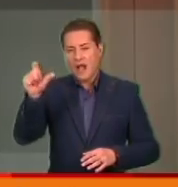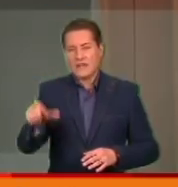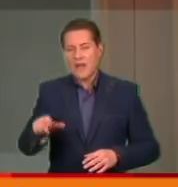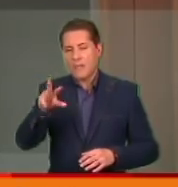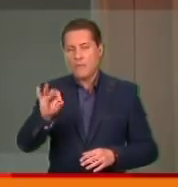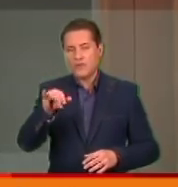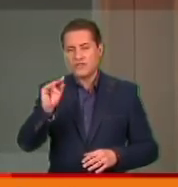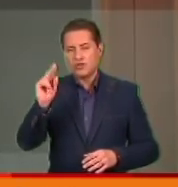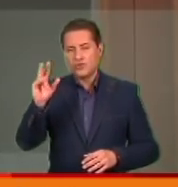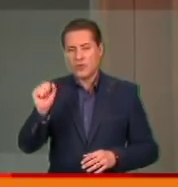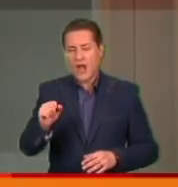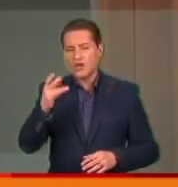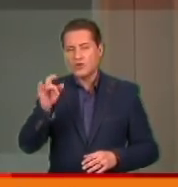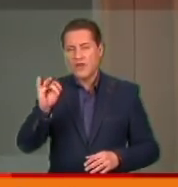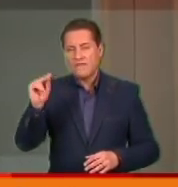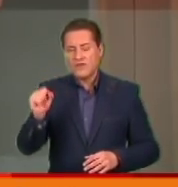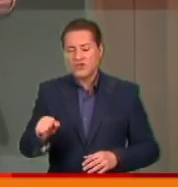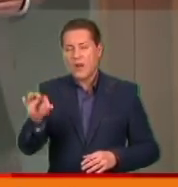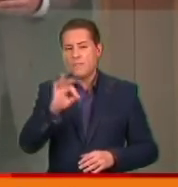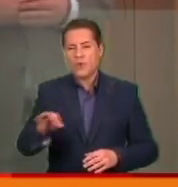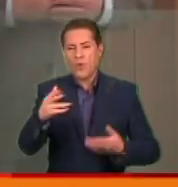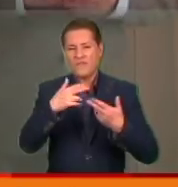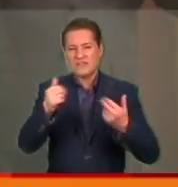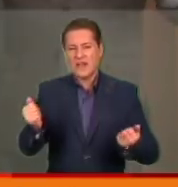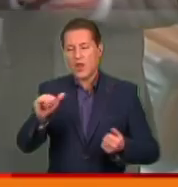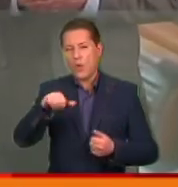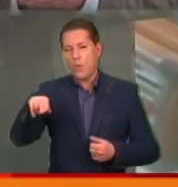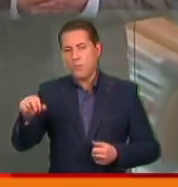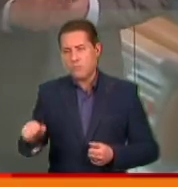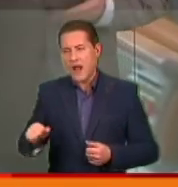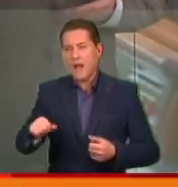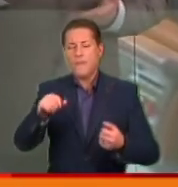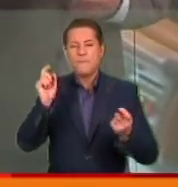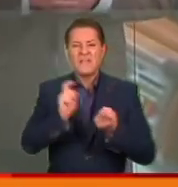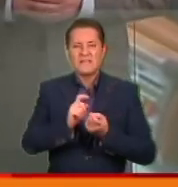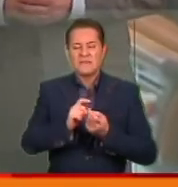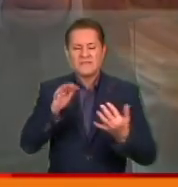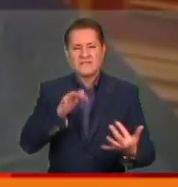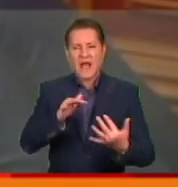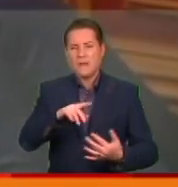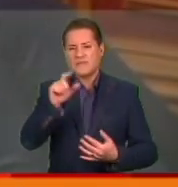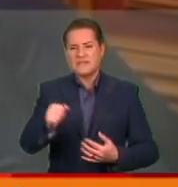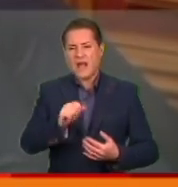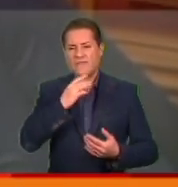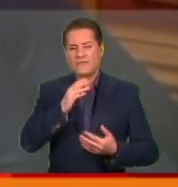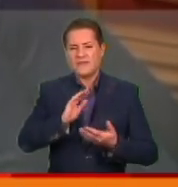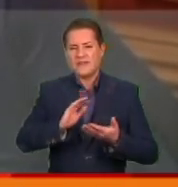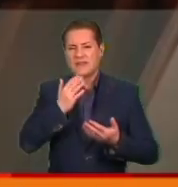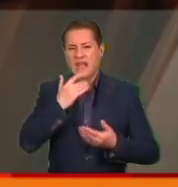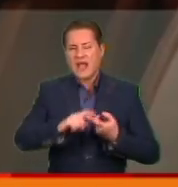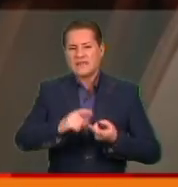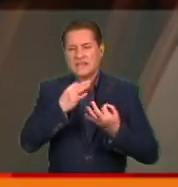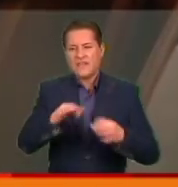Мосійчука Юрія Шухевича про визнання УПА бійцями за незалежність, національними героями. Поляки вирішили